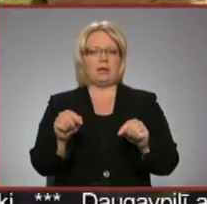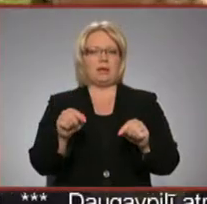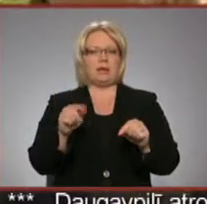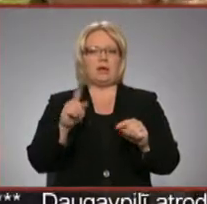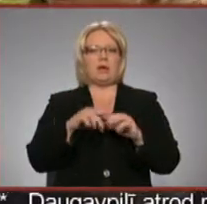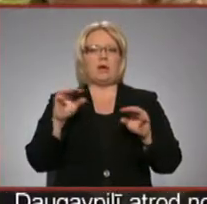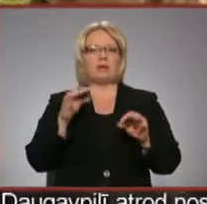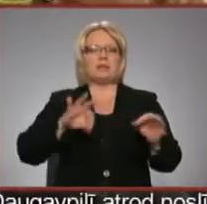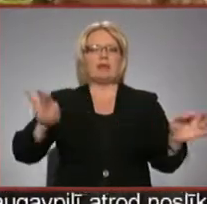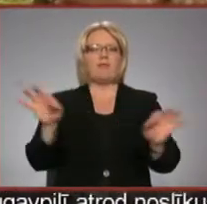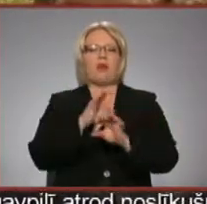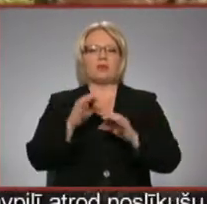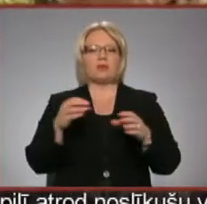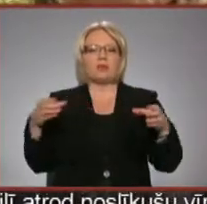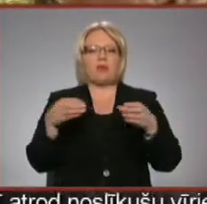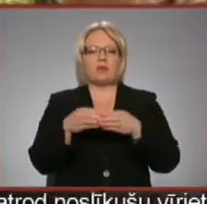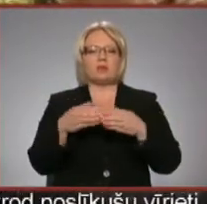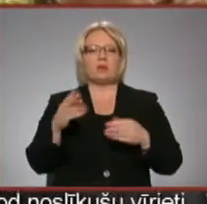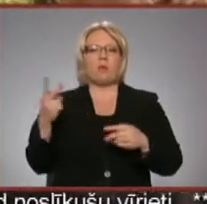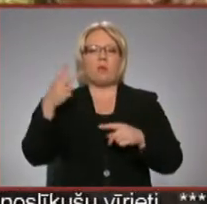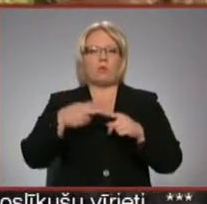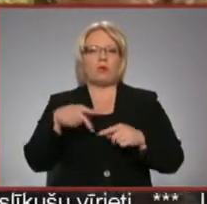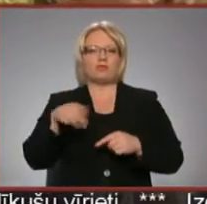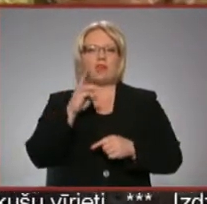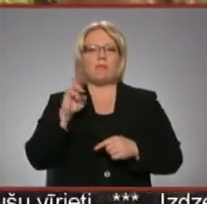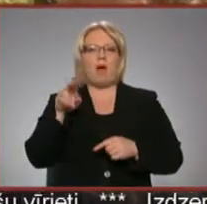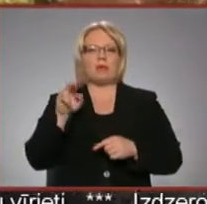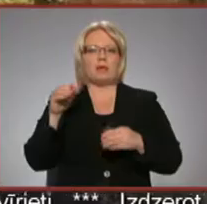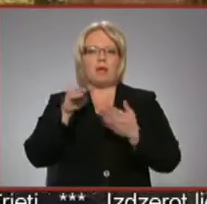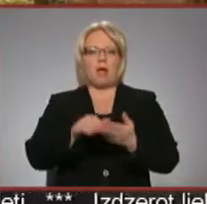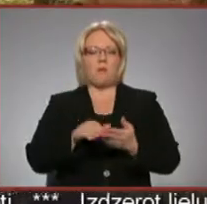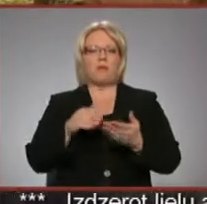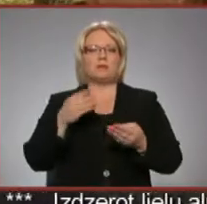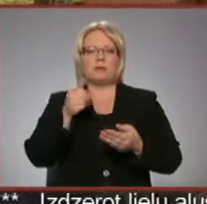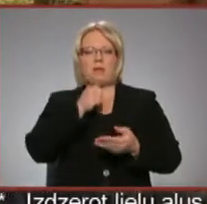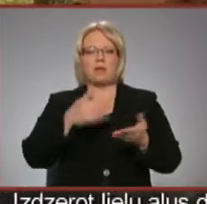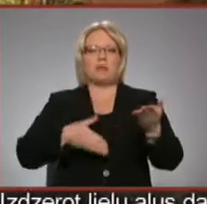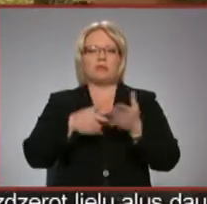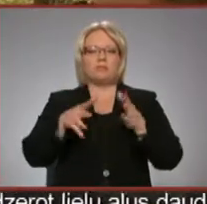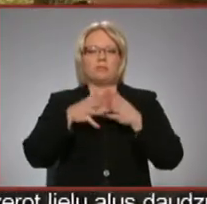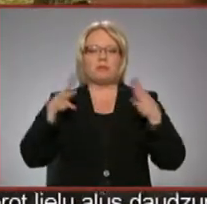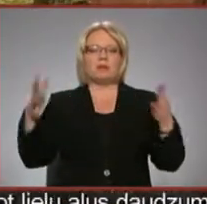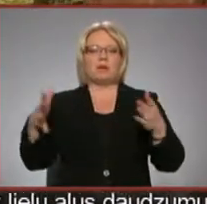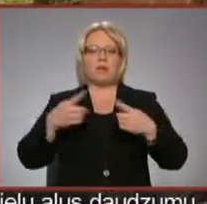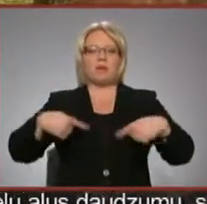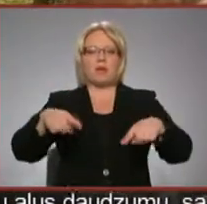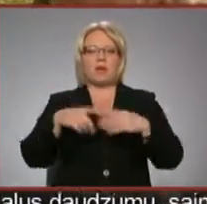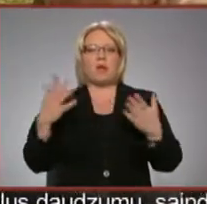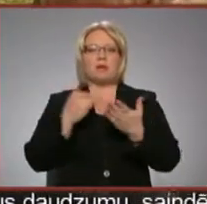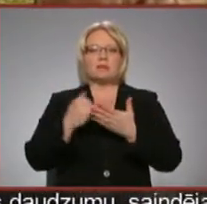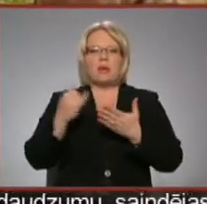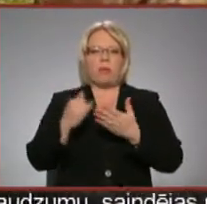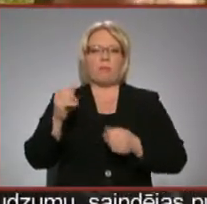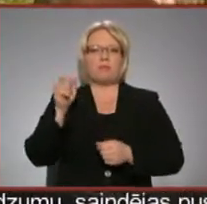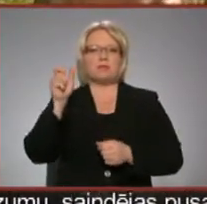Rīgai otro gadu šeit Mārtiņa kapos, tā kā mēģina palīdz šo milzīgo teritoriju kaut kā sakopt savākt, jo